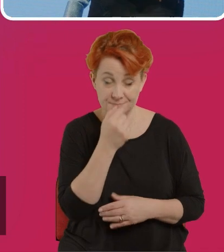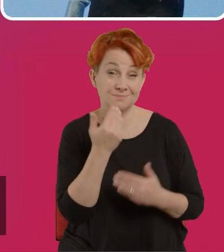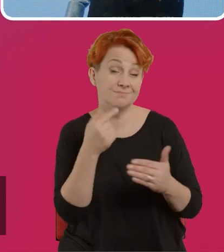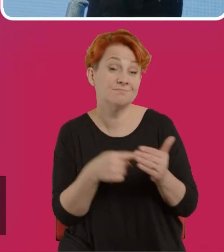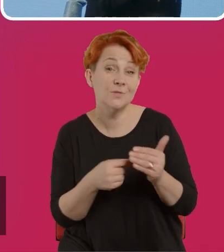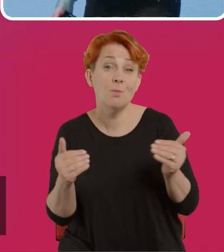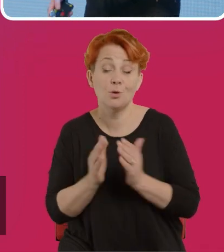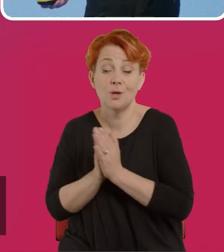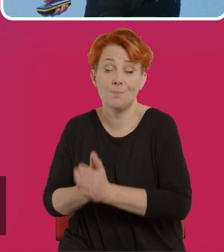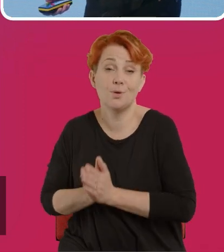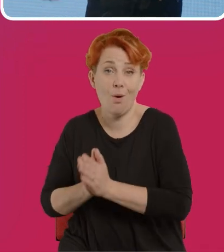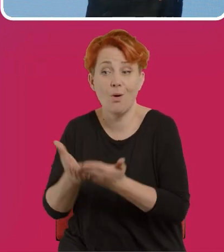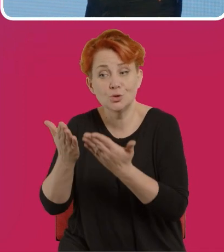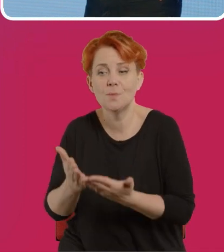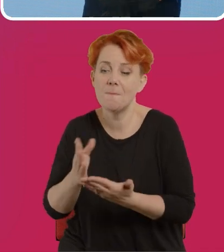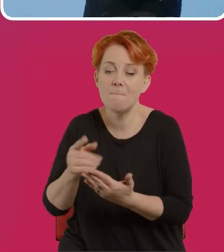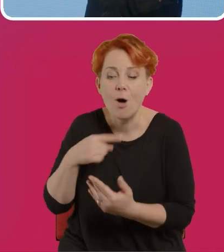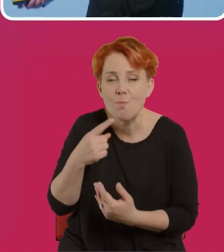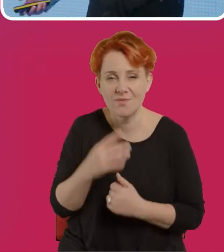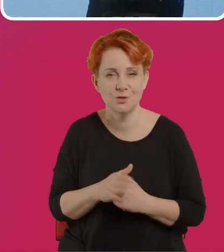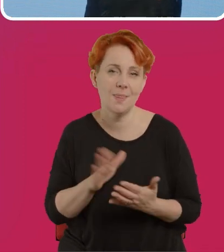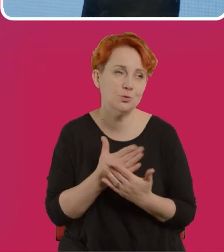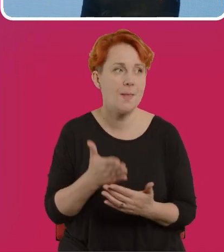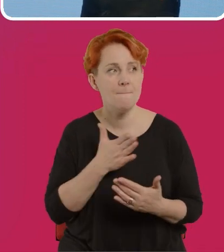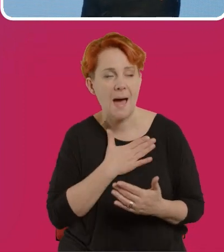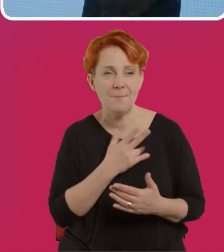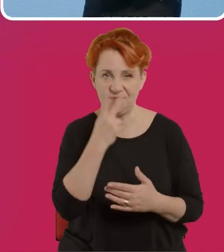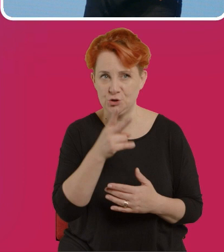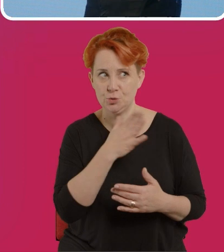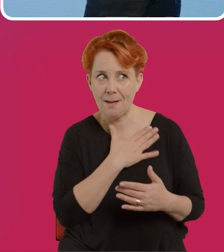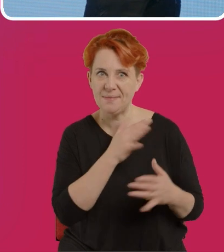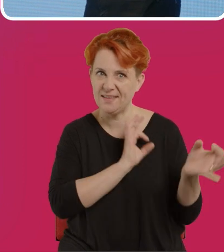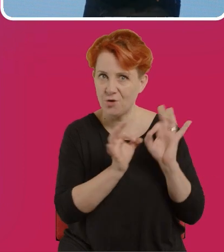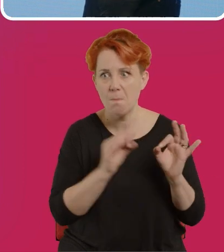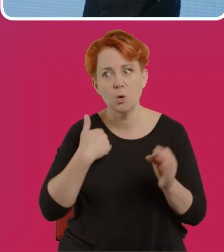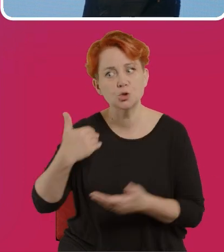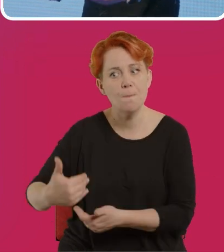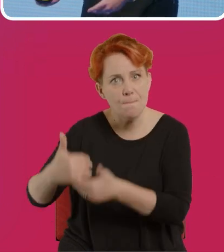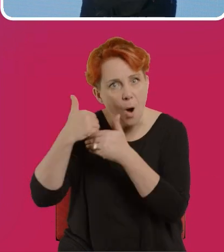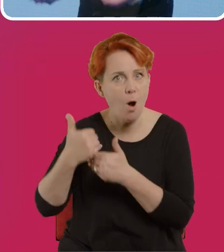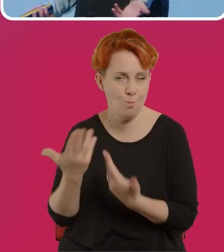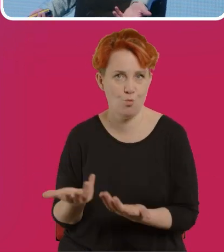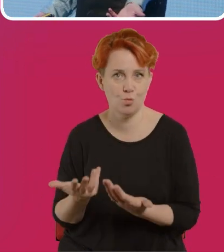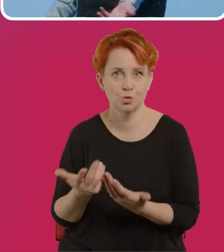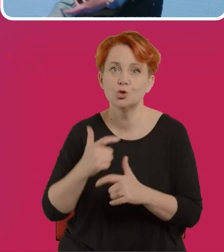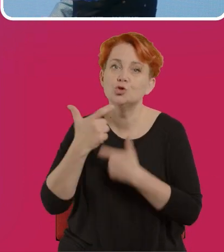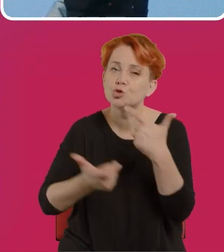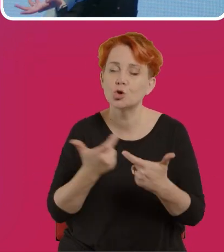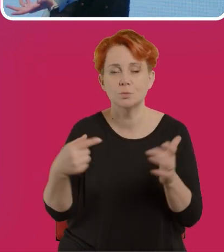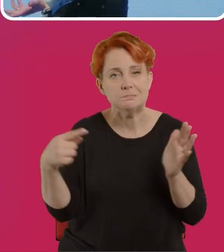poproszenie AI o sugestie. Hej, no mam takie dane, widzisz to. Może masz jakieś sugestie, co mogę zrobić, żeby tą